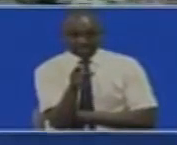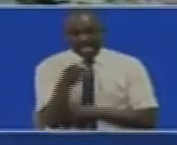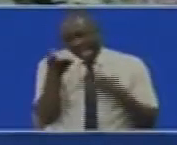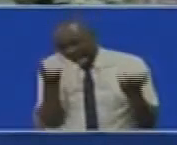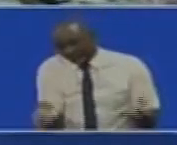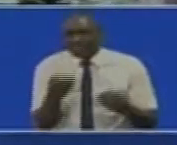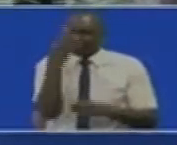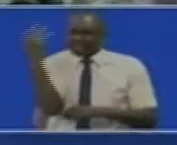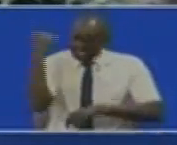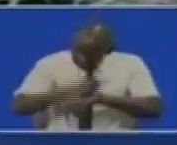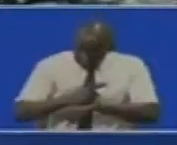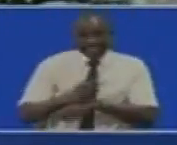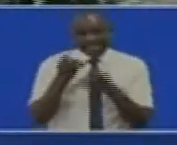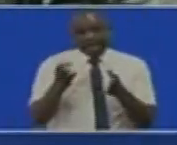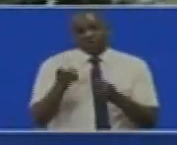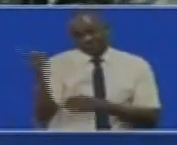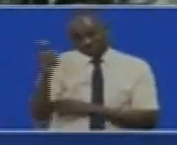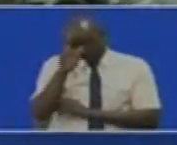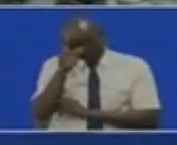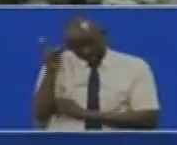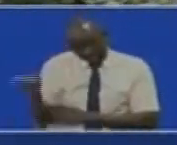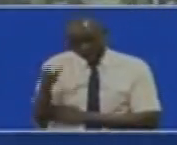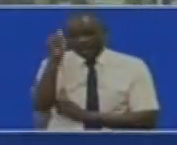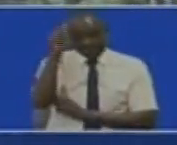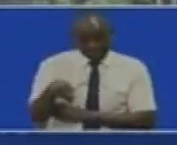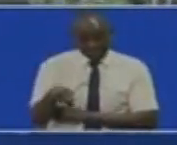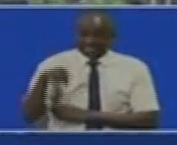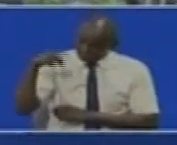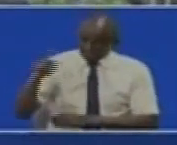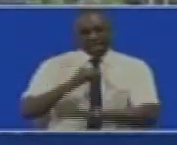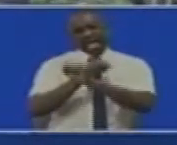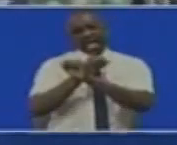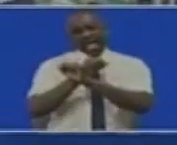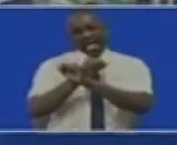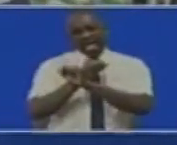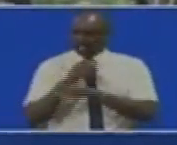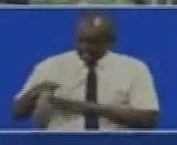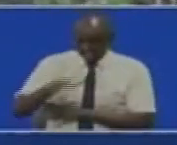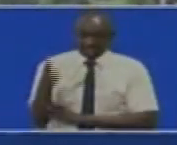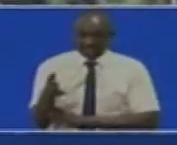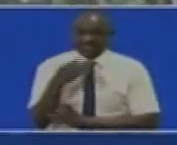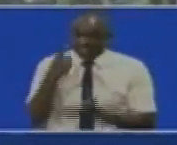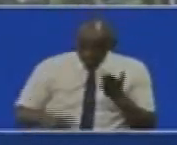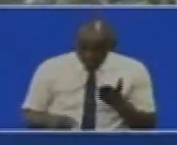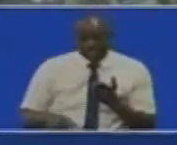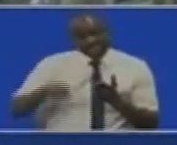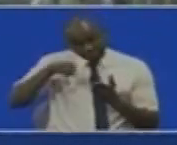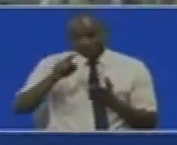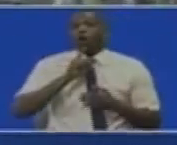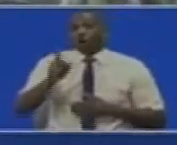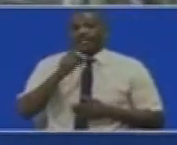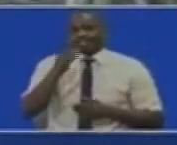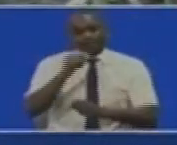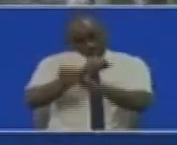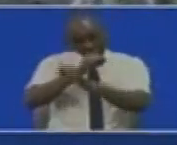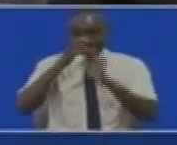takriban siku tatu, maafisa hao wa usalama wa kitengo cha utawala wamekuwa wakikita kambi eneo hili, wakidai kuagizwa na wakuu wao kulinda